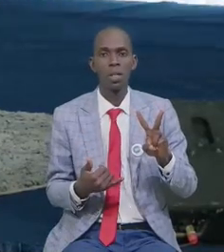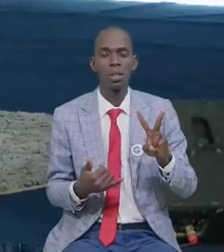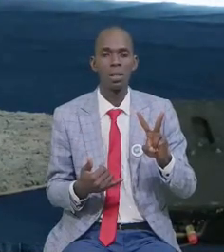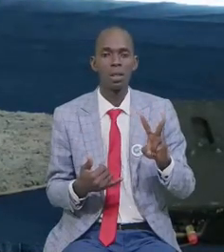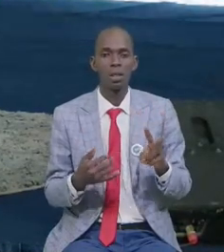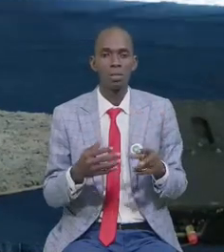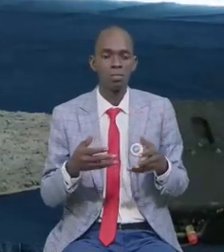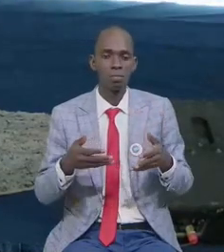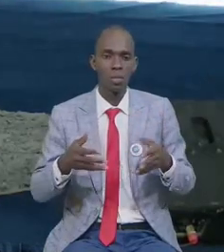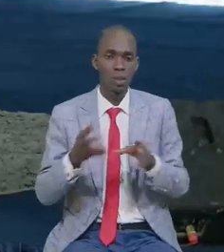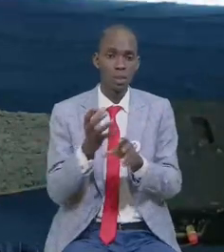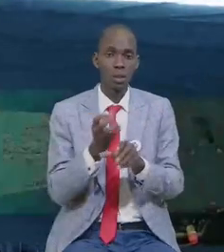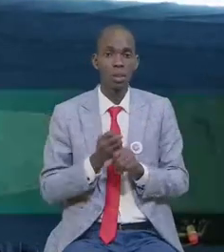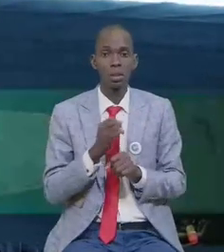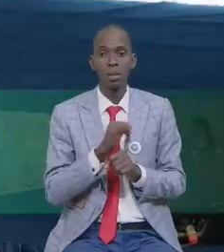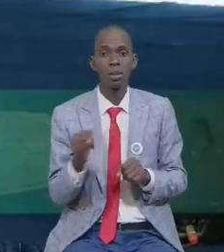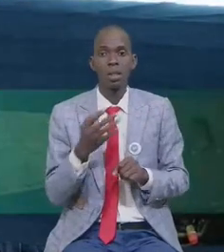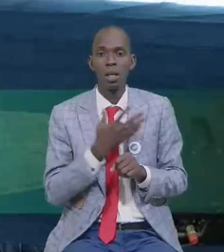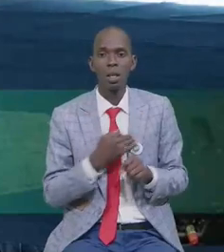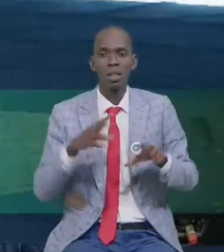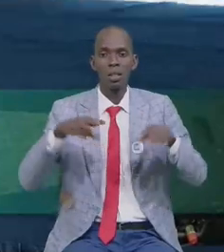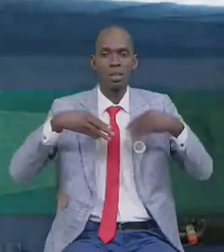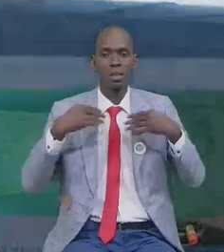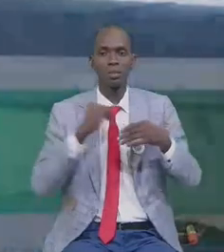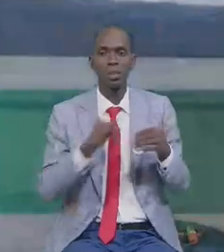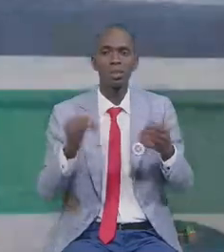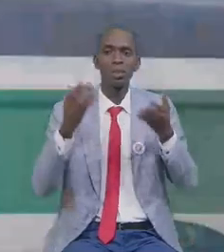la grâce du service.